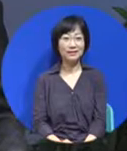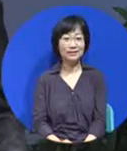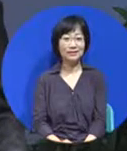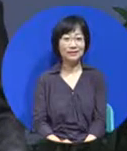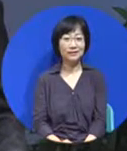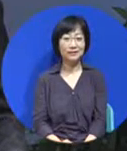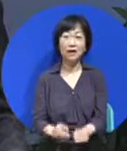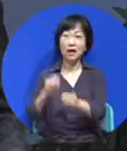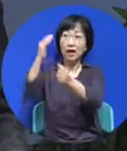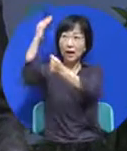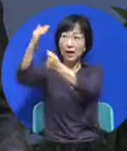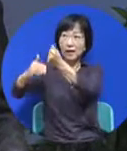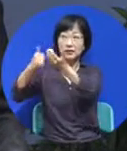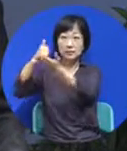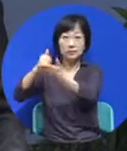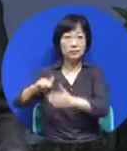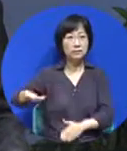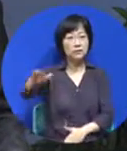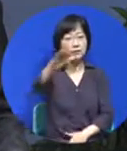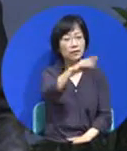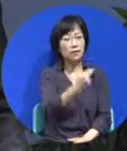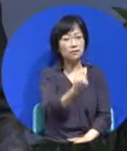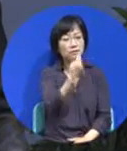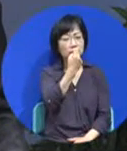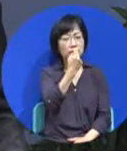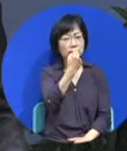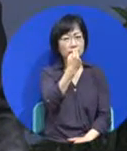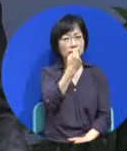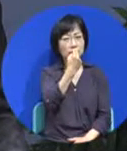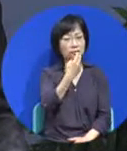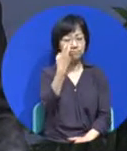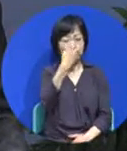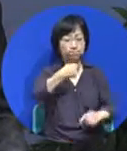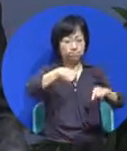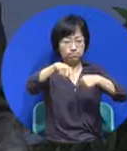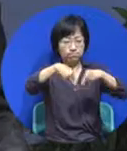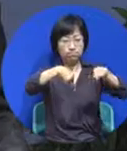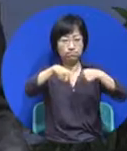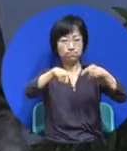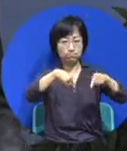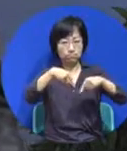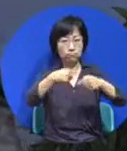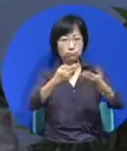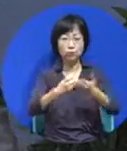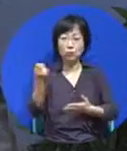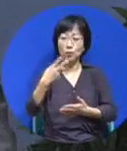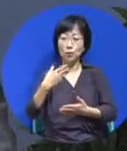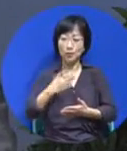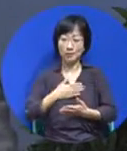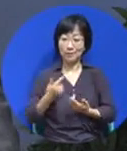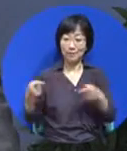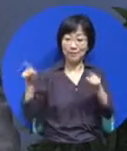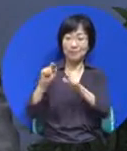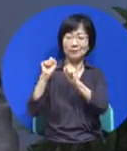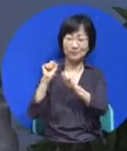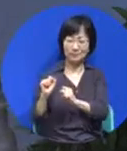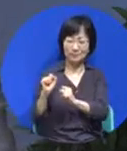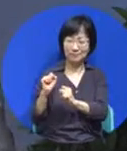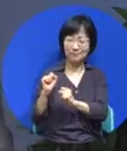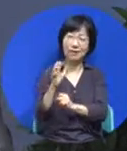우리의 생명을 주관하시고 나와 함께 계시는구나. And among some of those realizations was this, that God is truly alive,